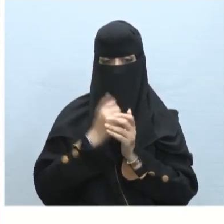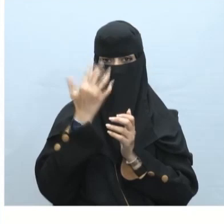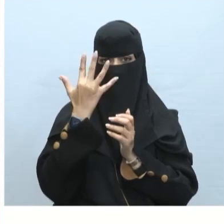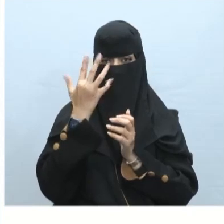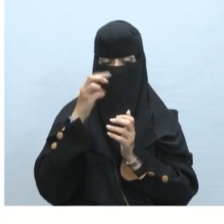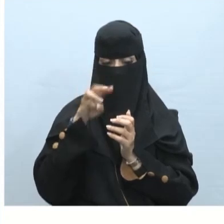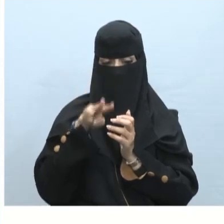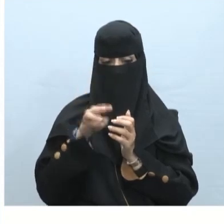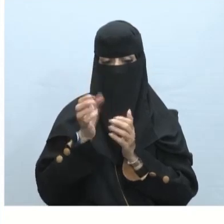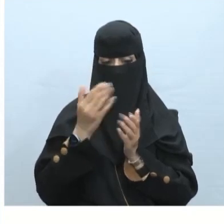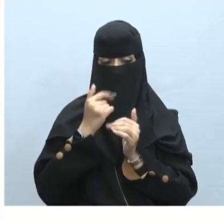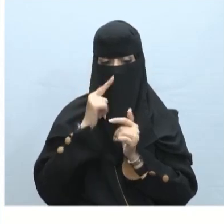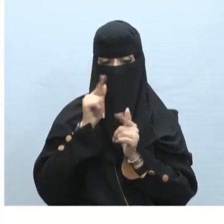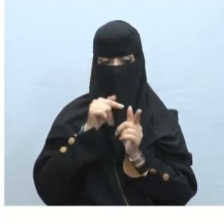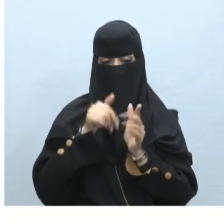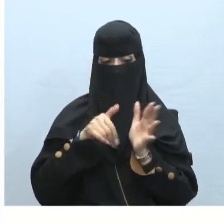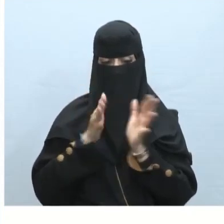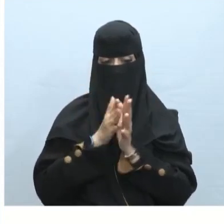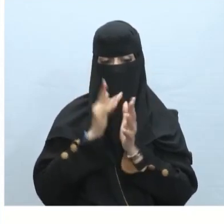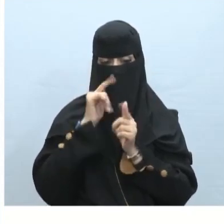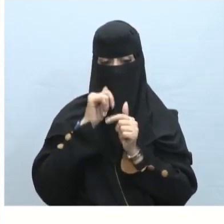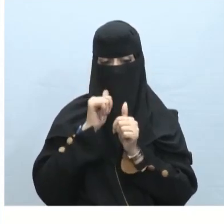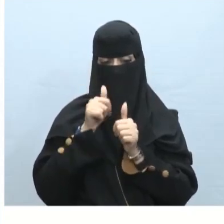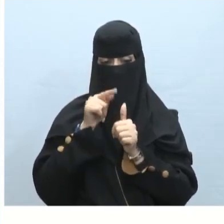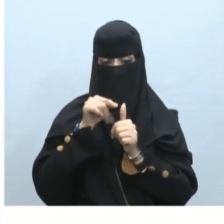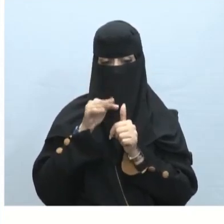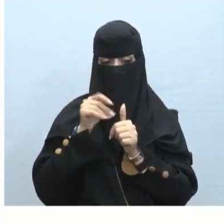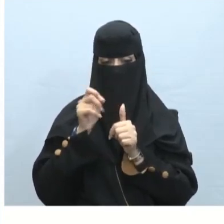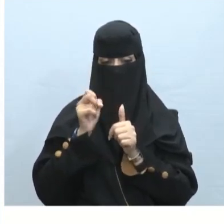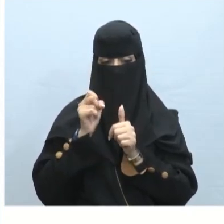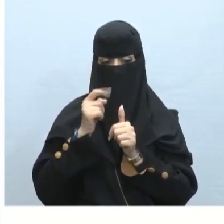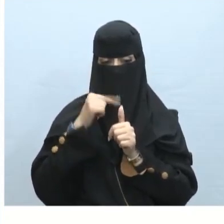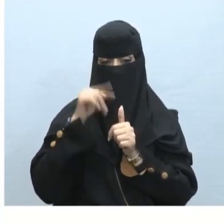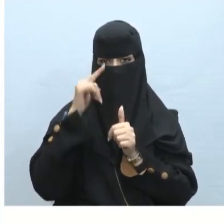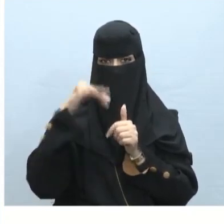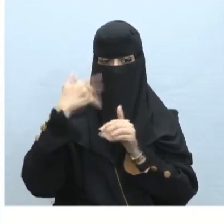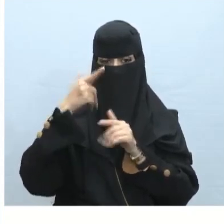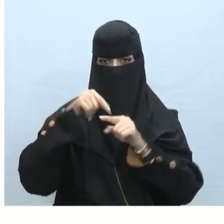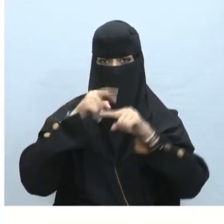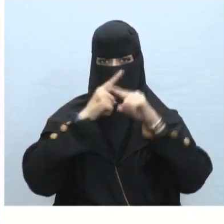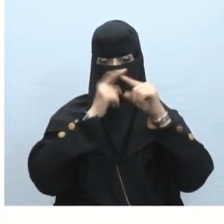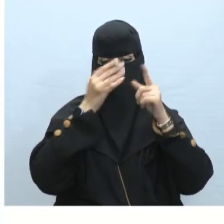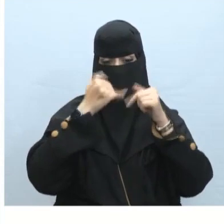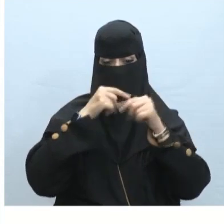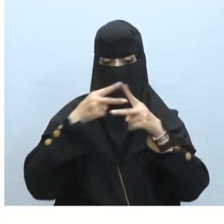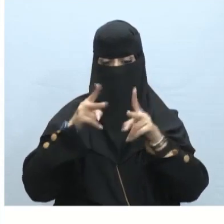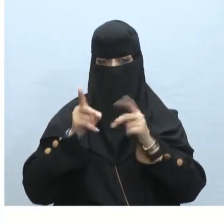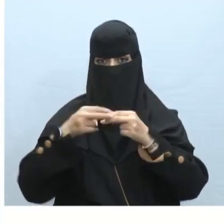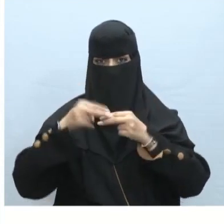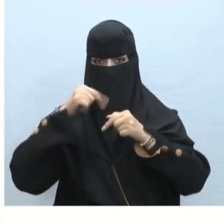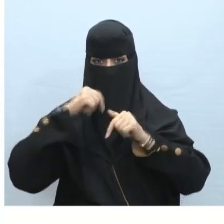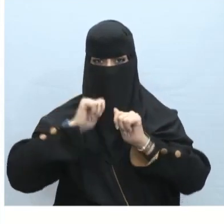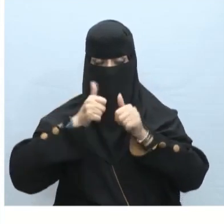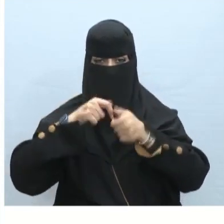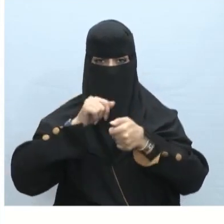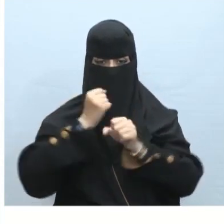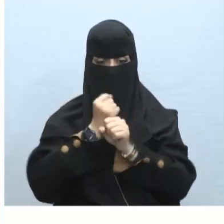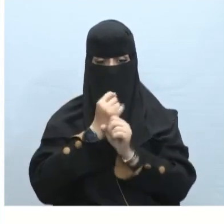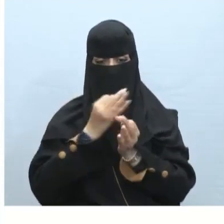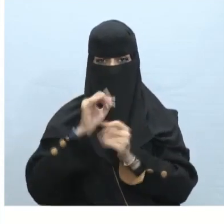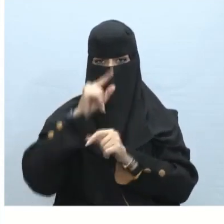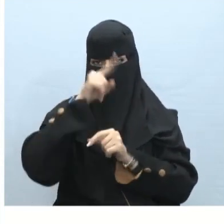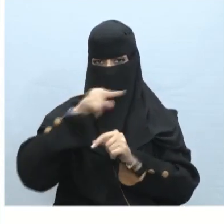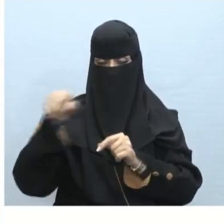خمسه الاف وفي الصغرى تاعها الفين على سبيل المثال بعد ذلك نضغط اغلاق وسيتم تطبيق